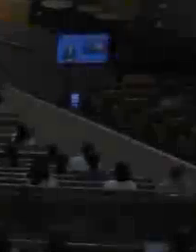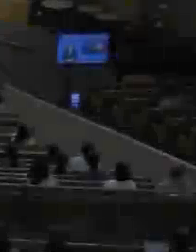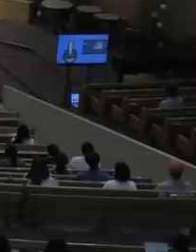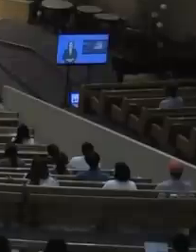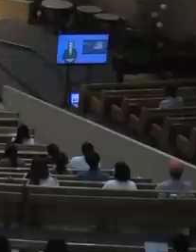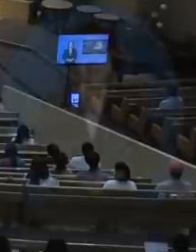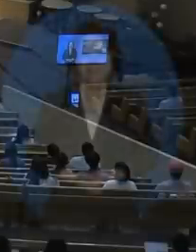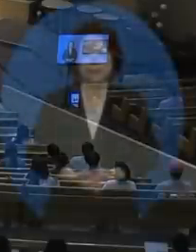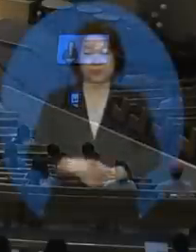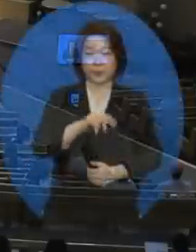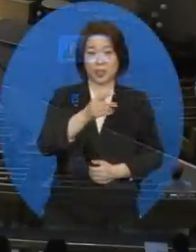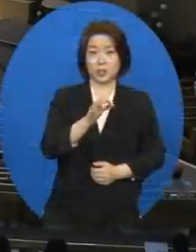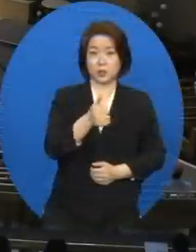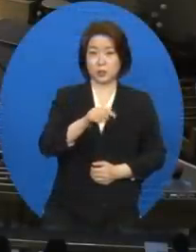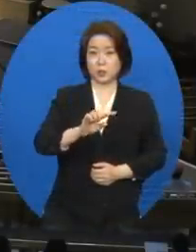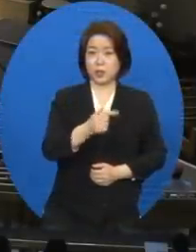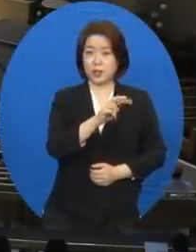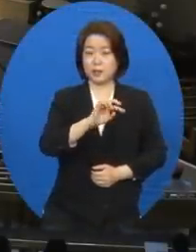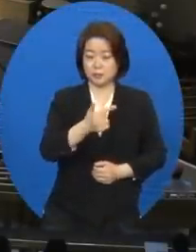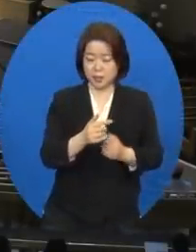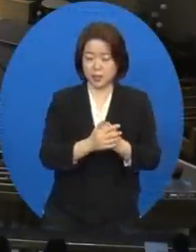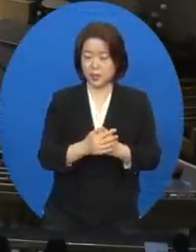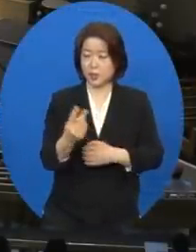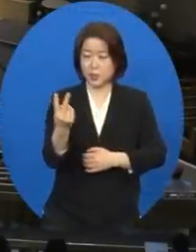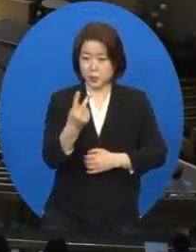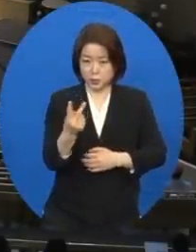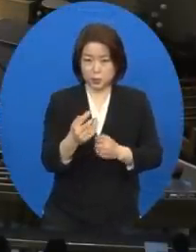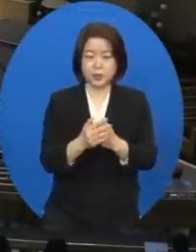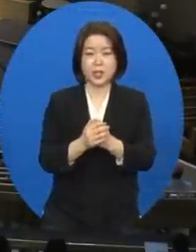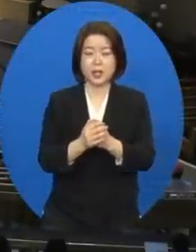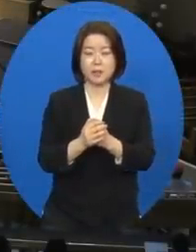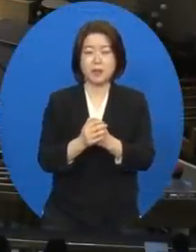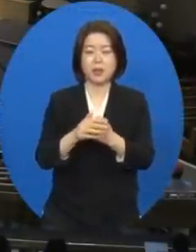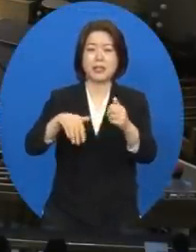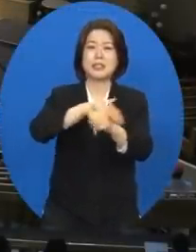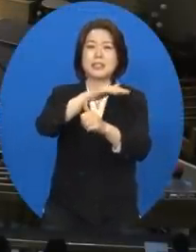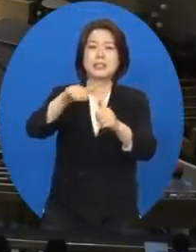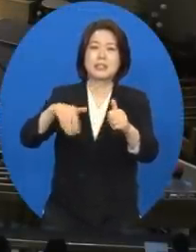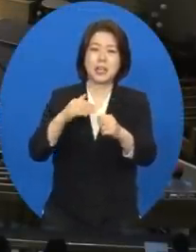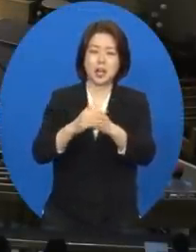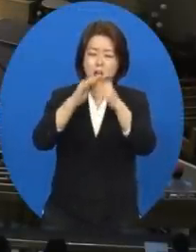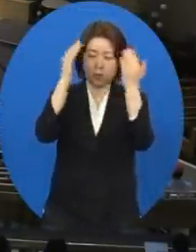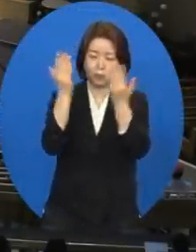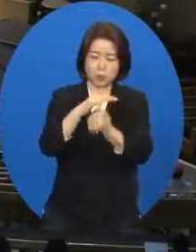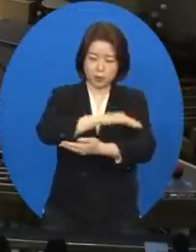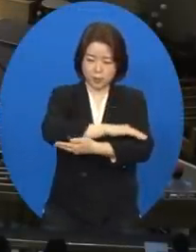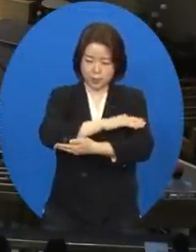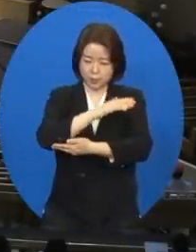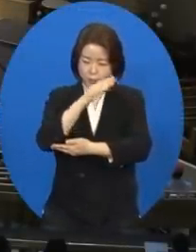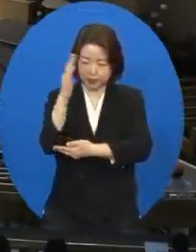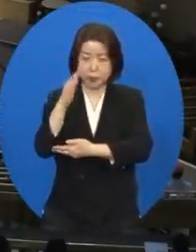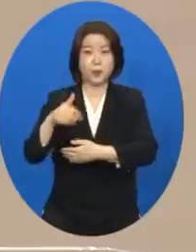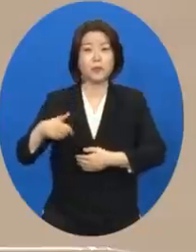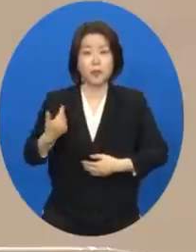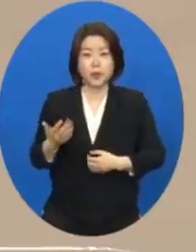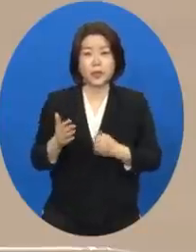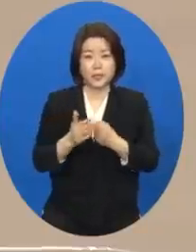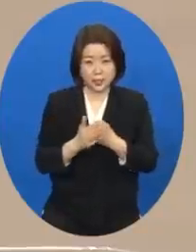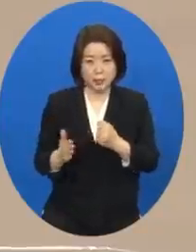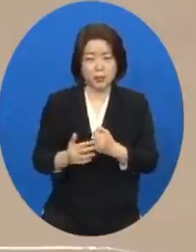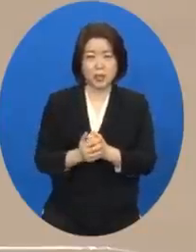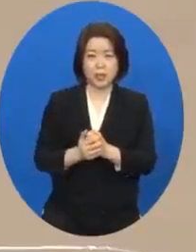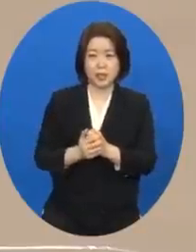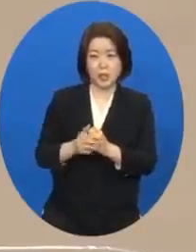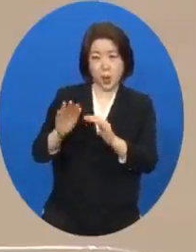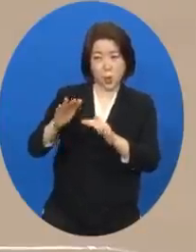아 송암 민 집사님 4분에 사정을 여러분이 모든 풀 스토리를 잘 알지 못 하시니까 아